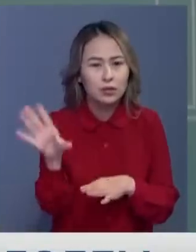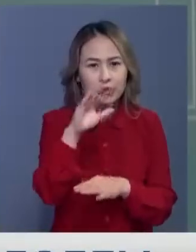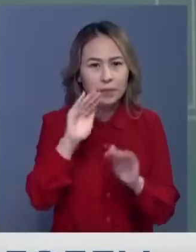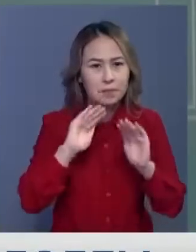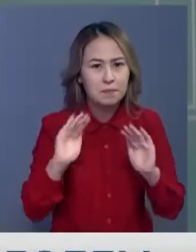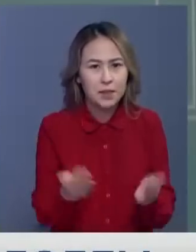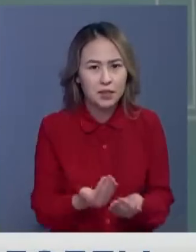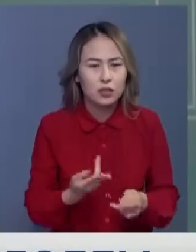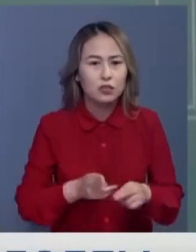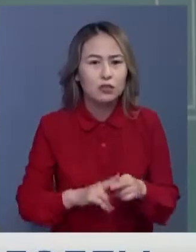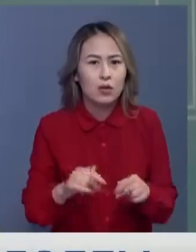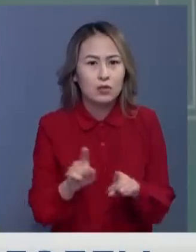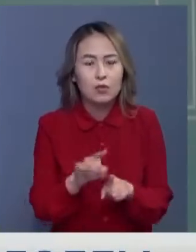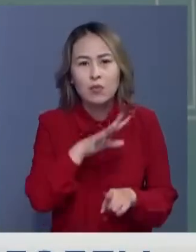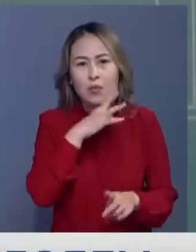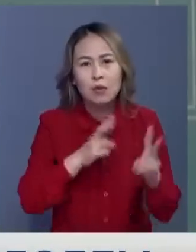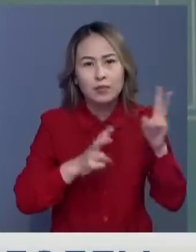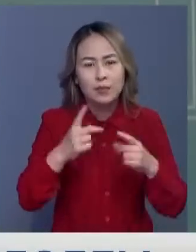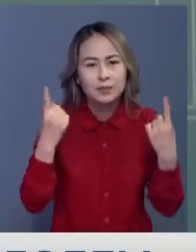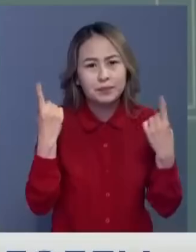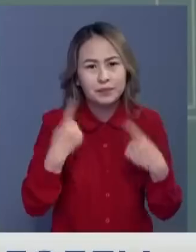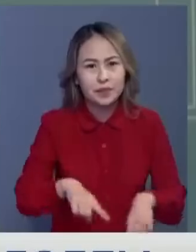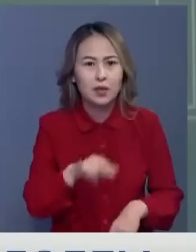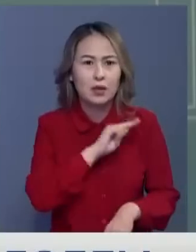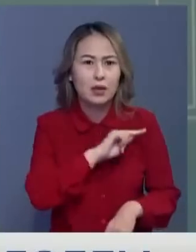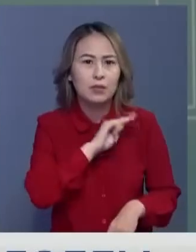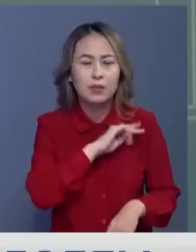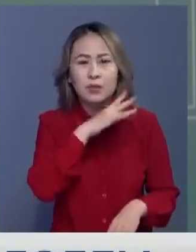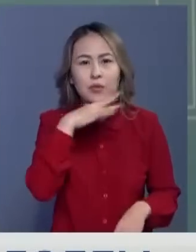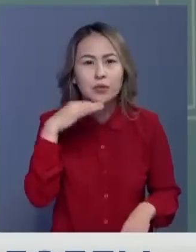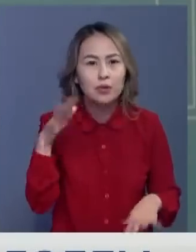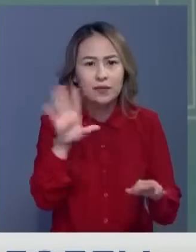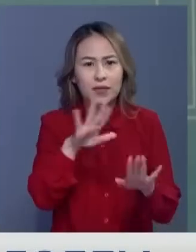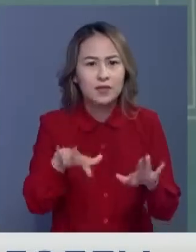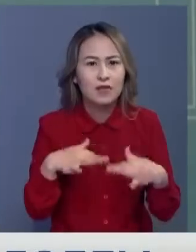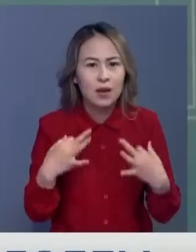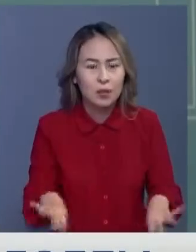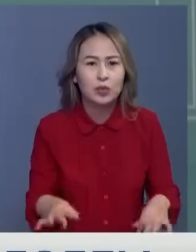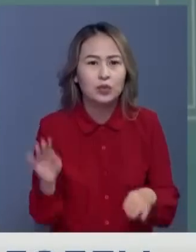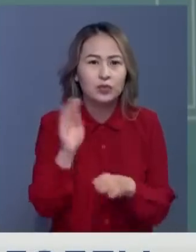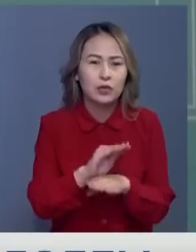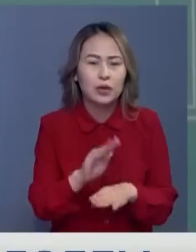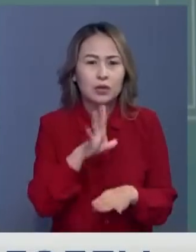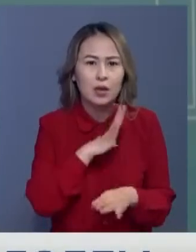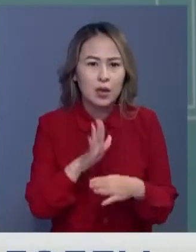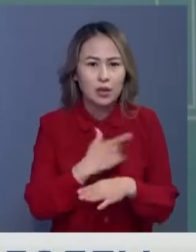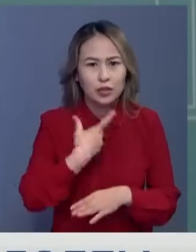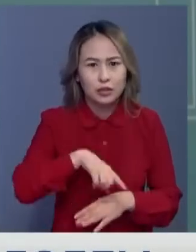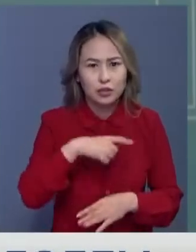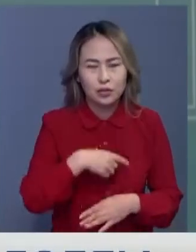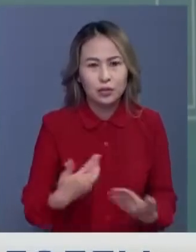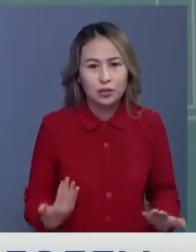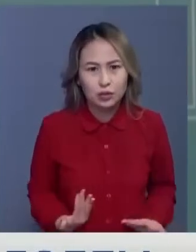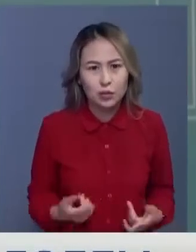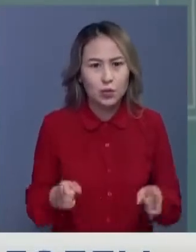Көптеген кәсіпорындар күйреп жатыр. Жұмыссыздық деңгейі өсетін сияқты. Бүкіл қоғамға, оның ішінде адамдардың жеке өміріне де әсер